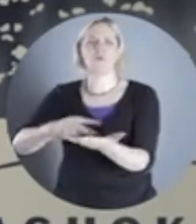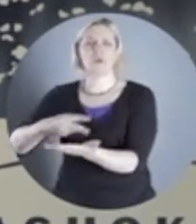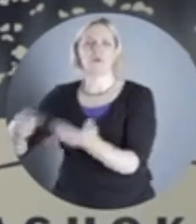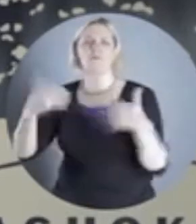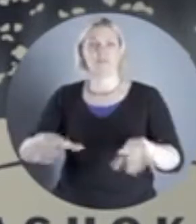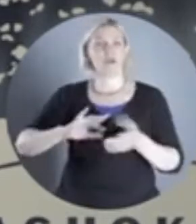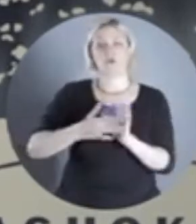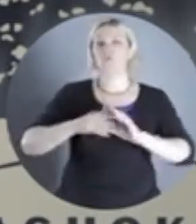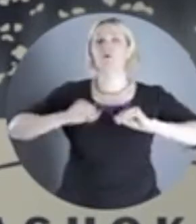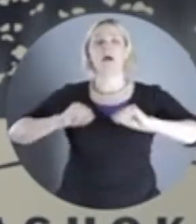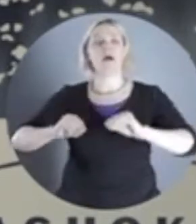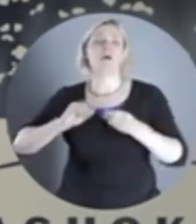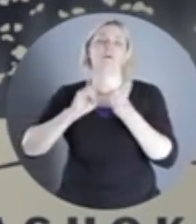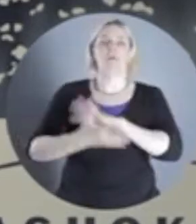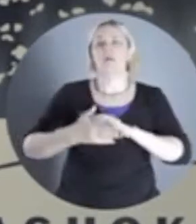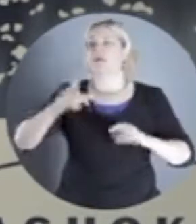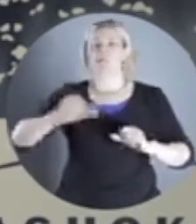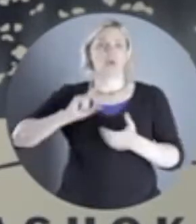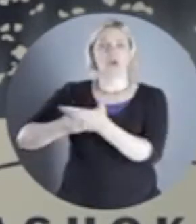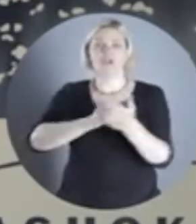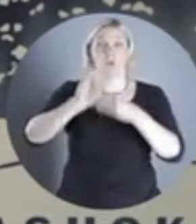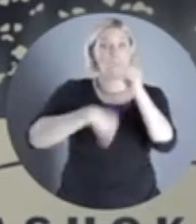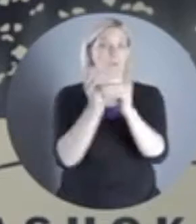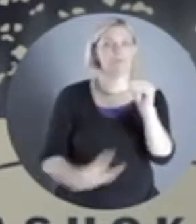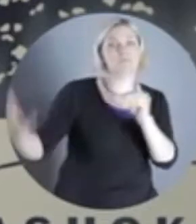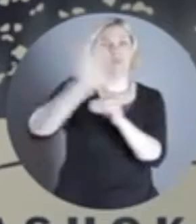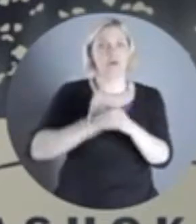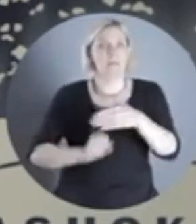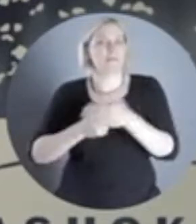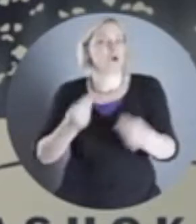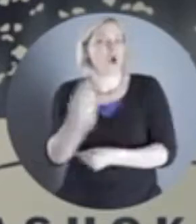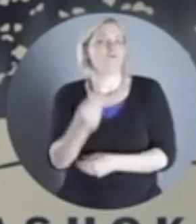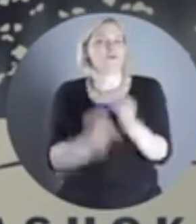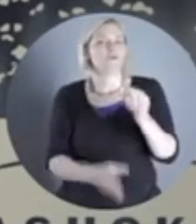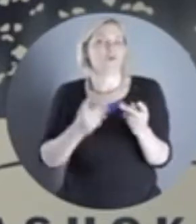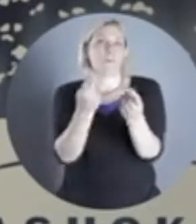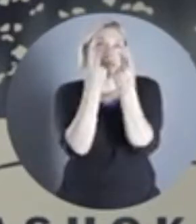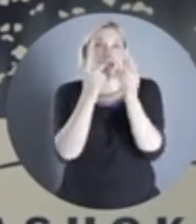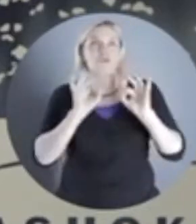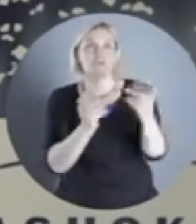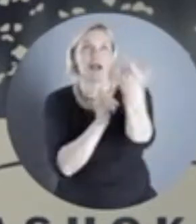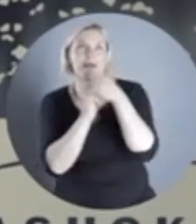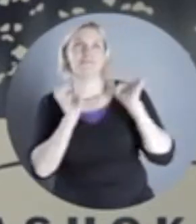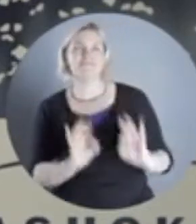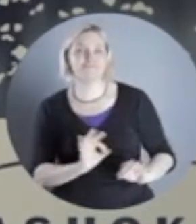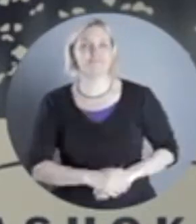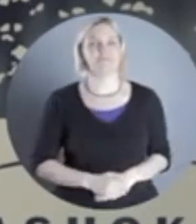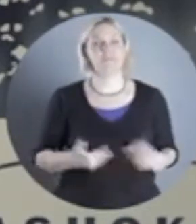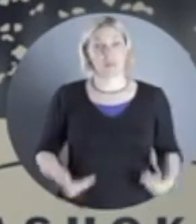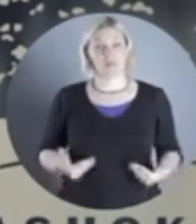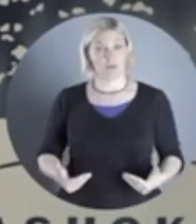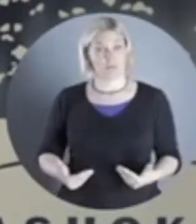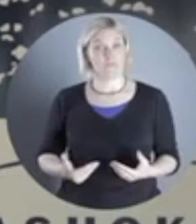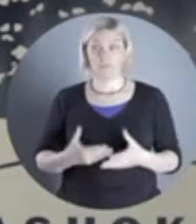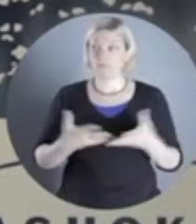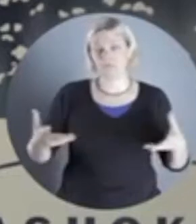et disponibles sur tous les stores dans le monde entier pour qu'un maximum d'enfants puissent bénéficier de solutions pédagogiques adaptées.